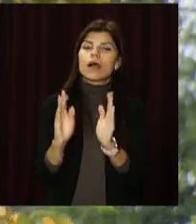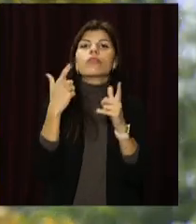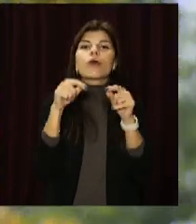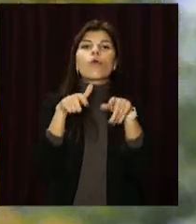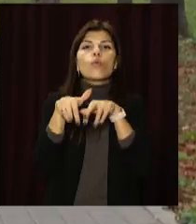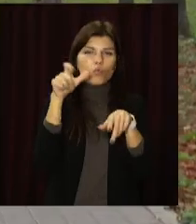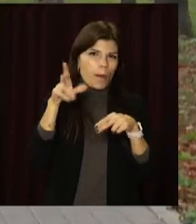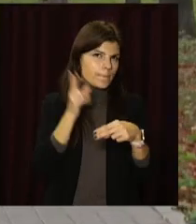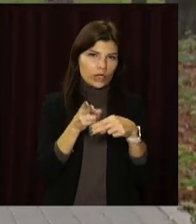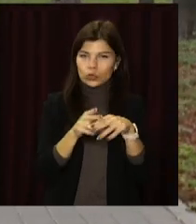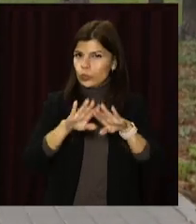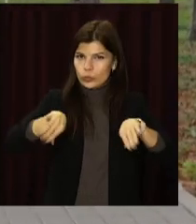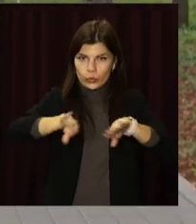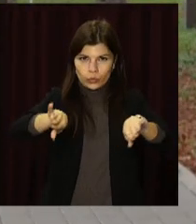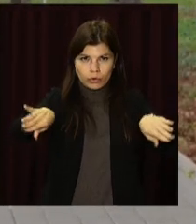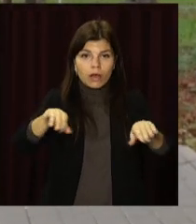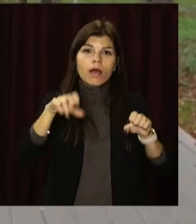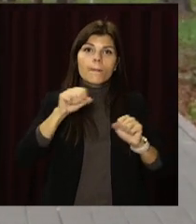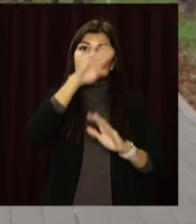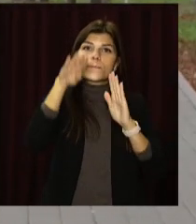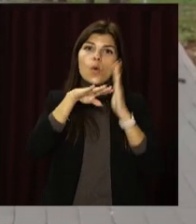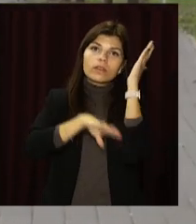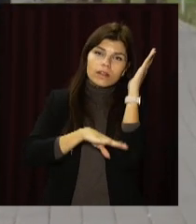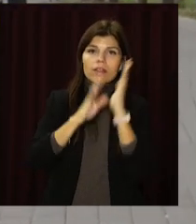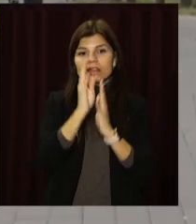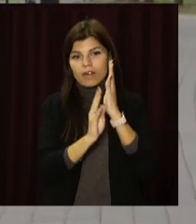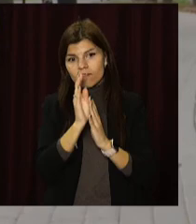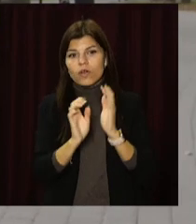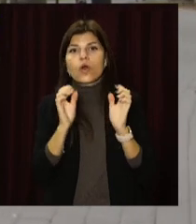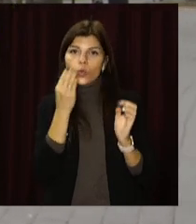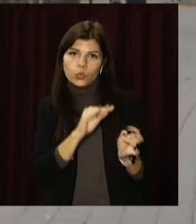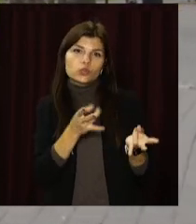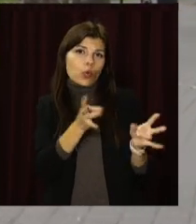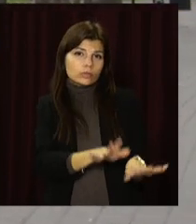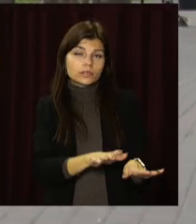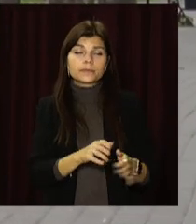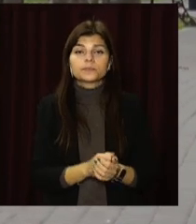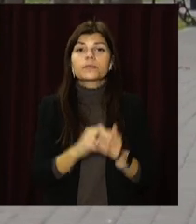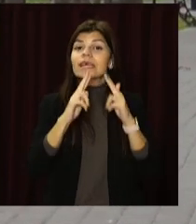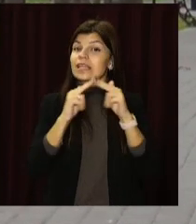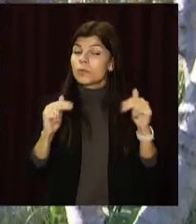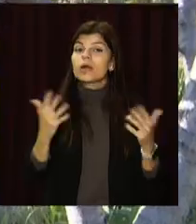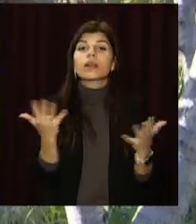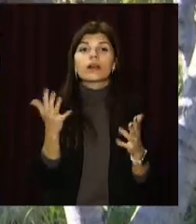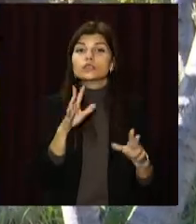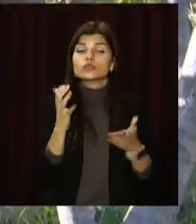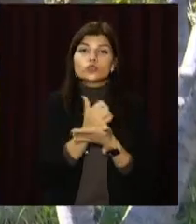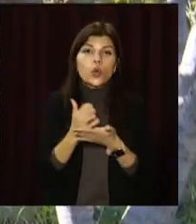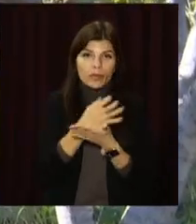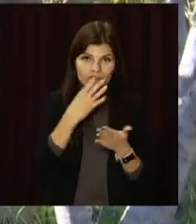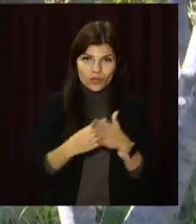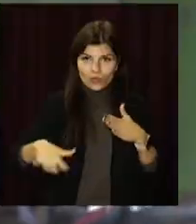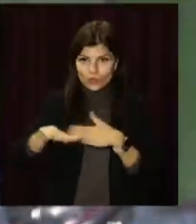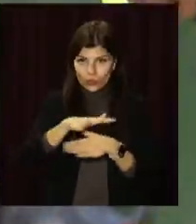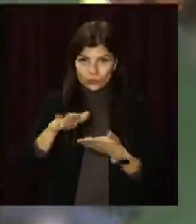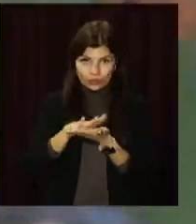люди постійно ходять, а там десь під деревами, на траві їх варто залишати. Дніпрянам, які збираються наводити лад на своїх